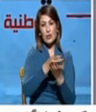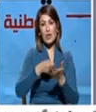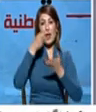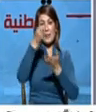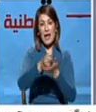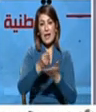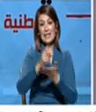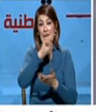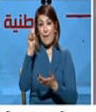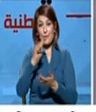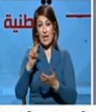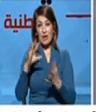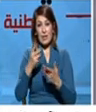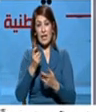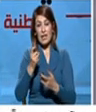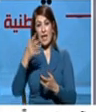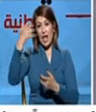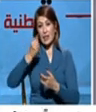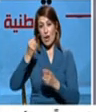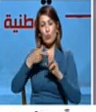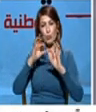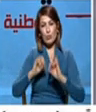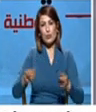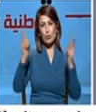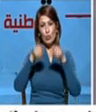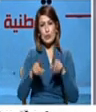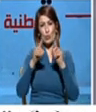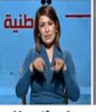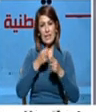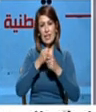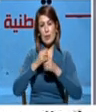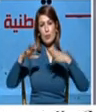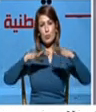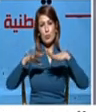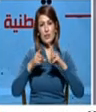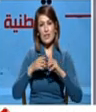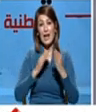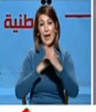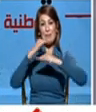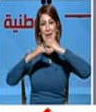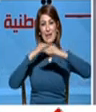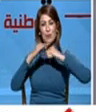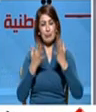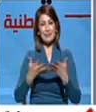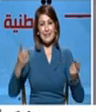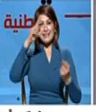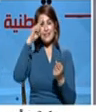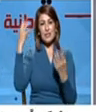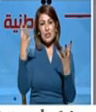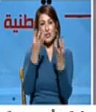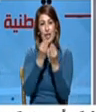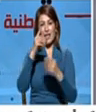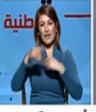وانت عم شغل الانترنيت اه عديد الخدمات اضافه الى انه توقع ديناصور في خدمه اخرى ان شاء الله يتم الاعلان